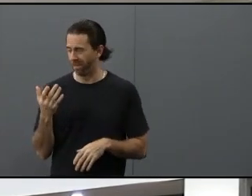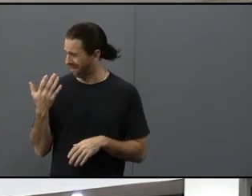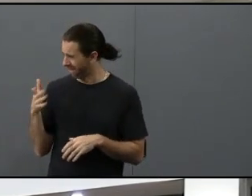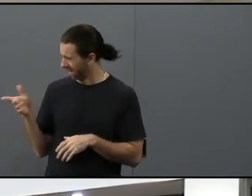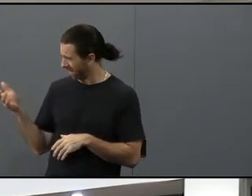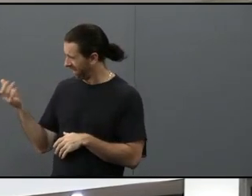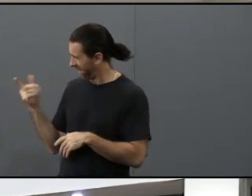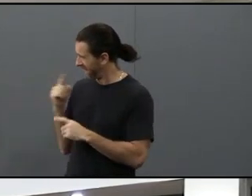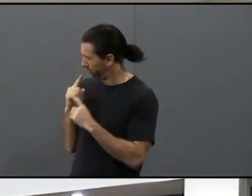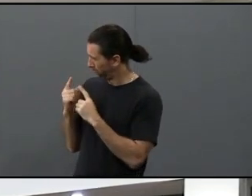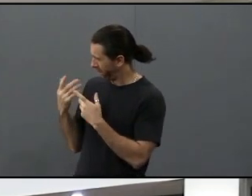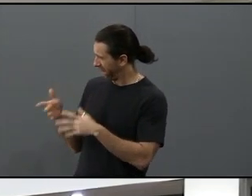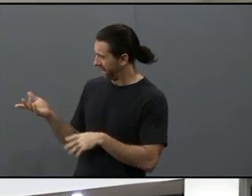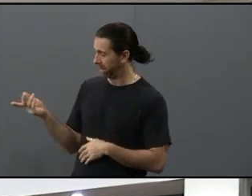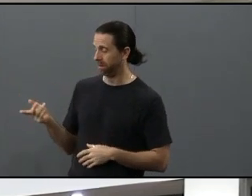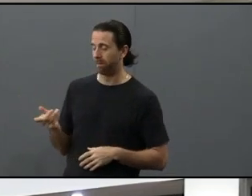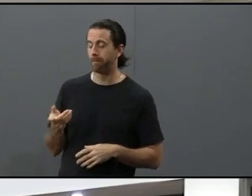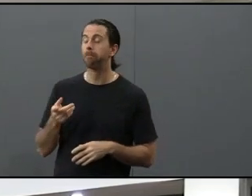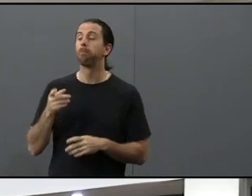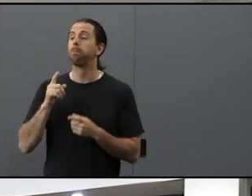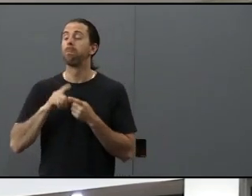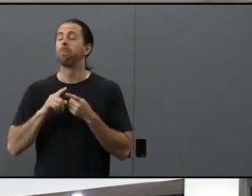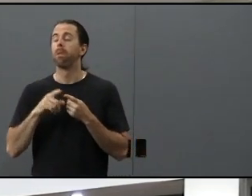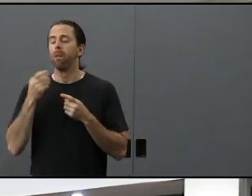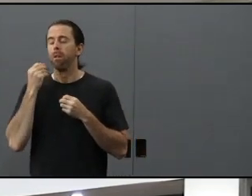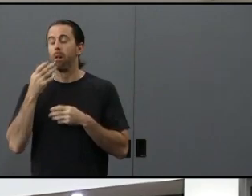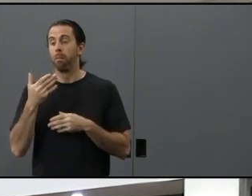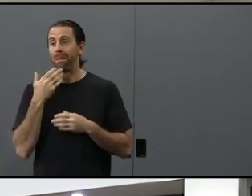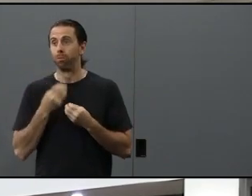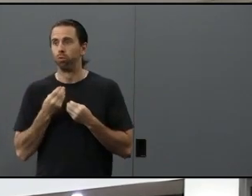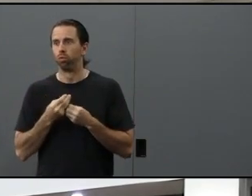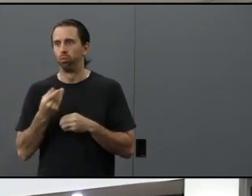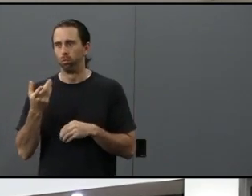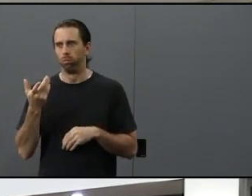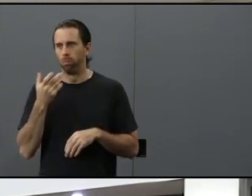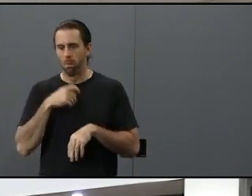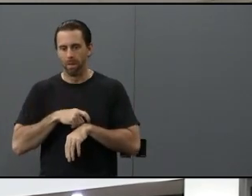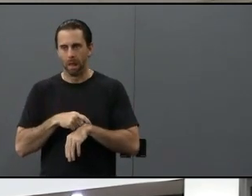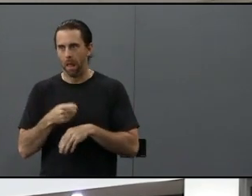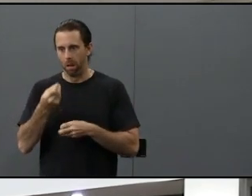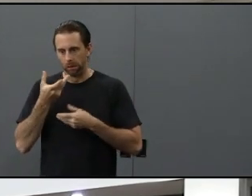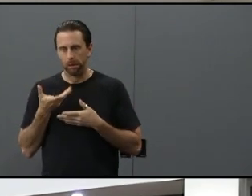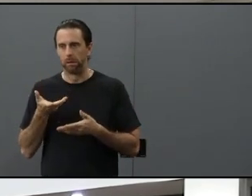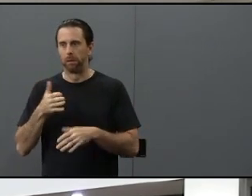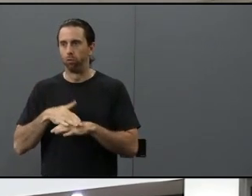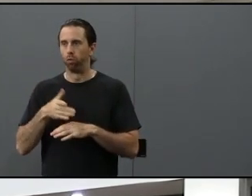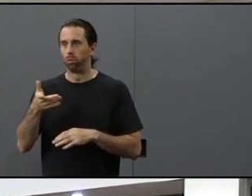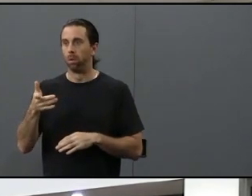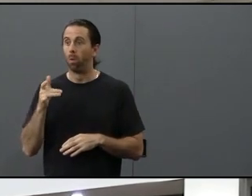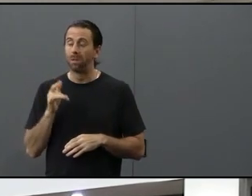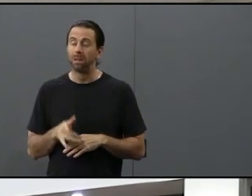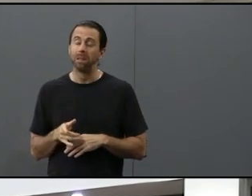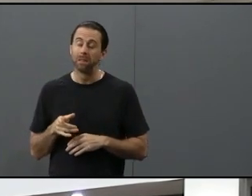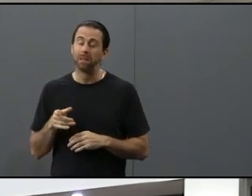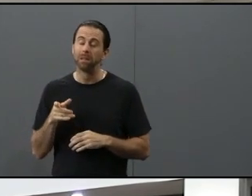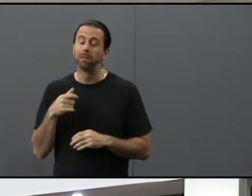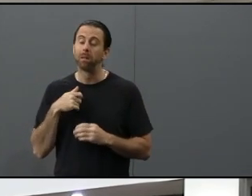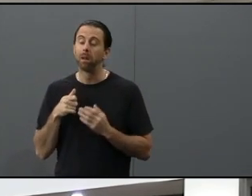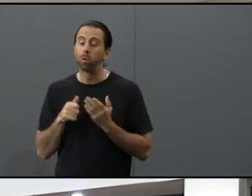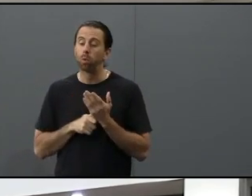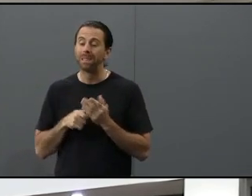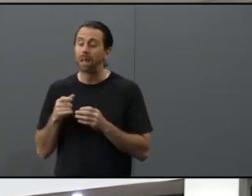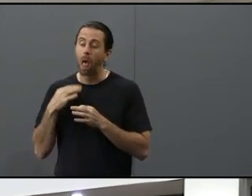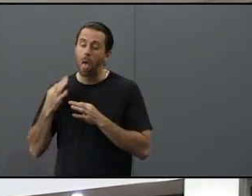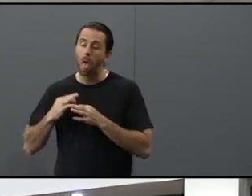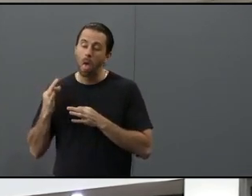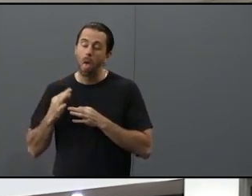avec ouais ben premièrement là je vous remercie énormément monsieur Brochu d'avoir pris la peine de venir nous en parler parce que si un dossier sur lequel on tapablee depuis